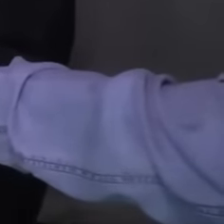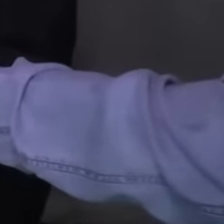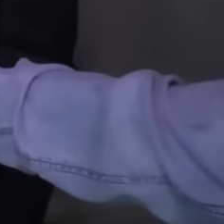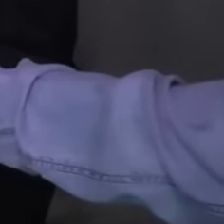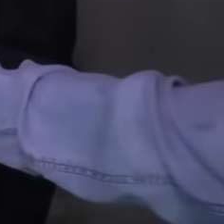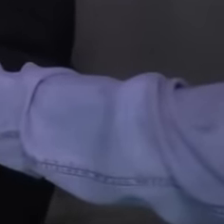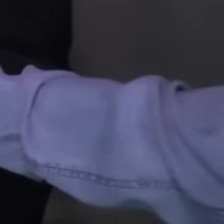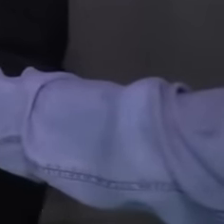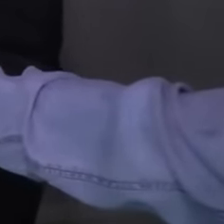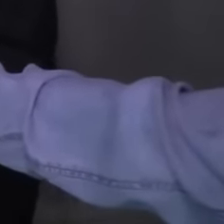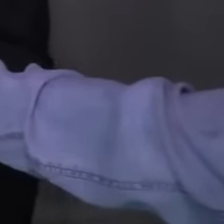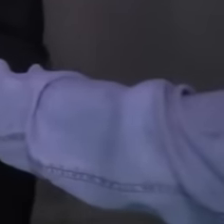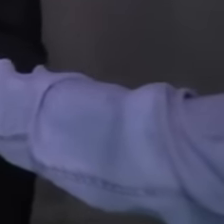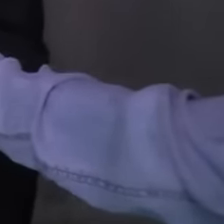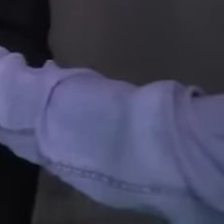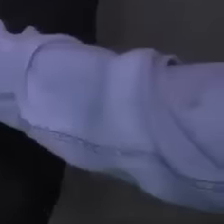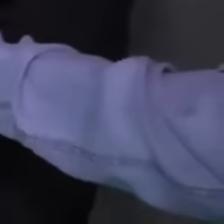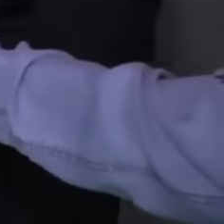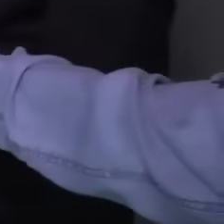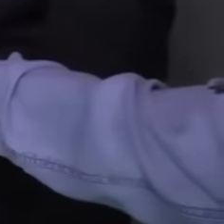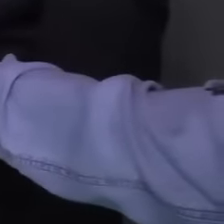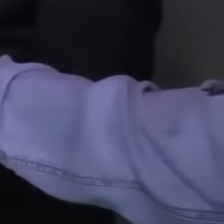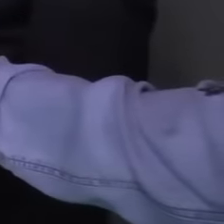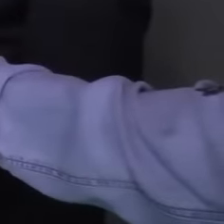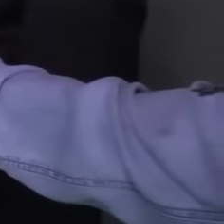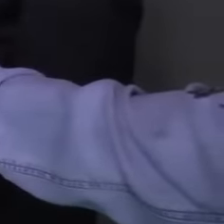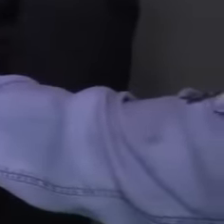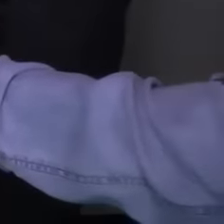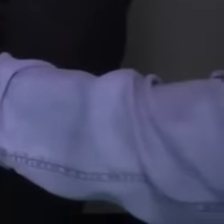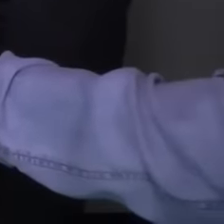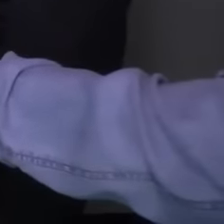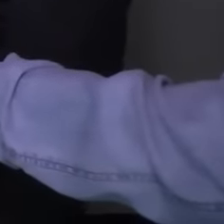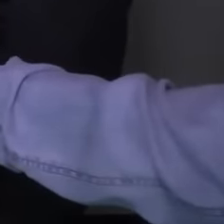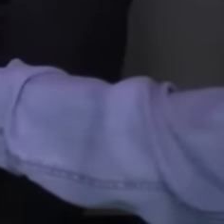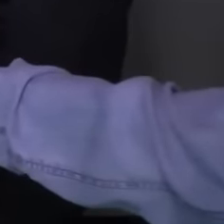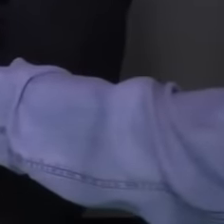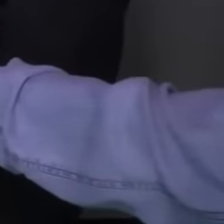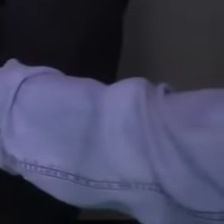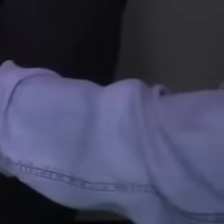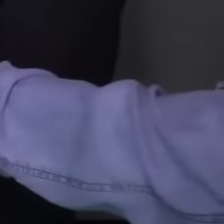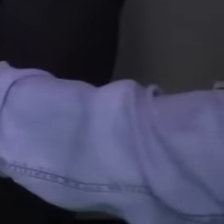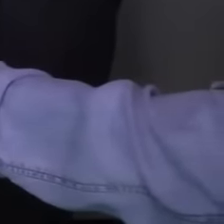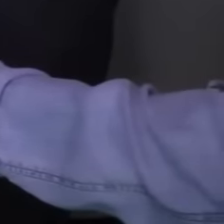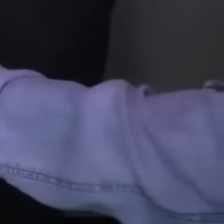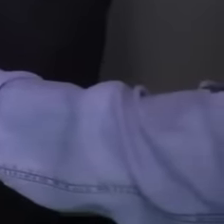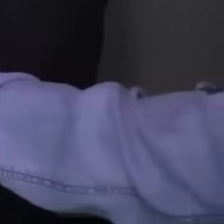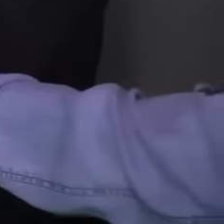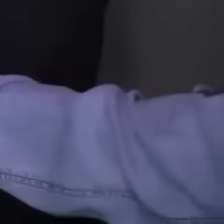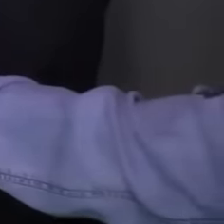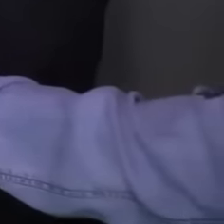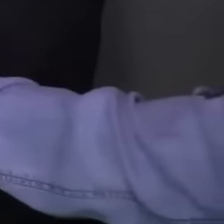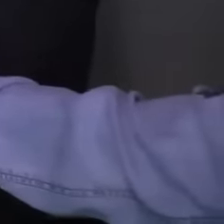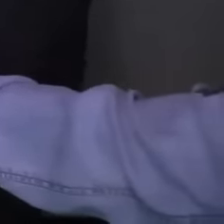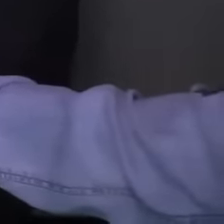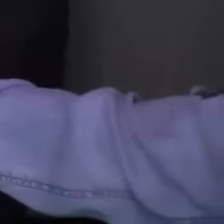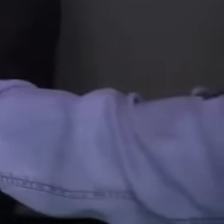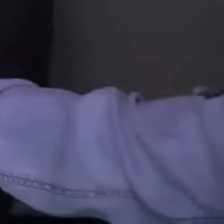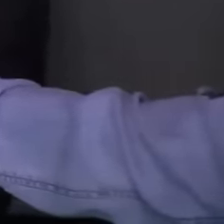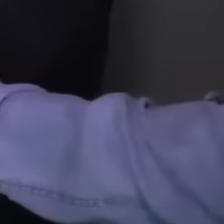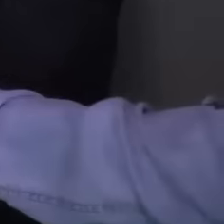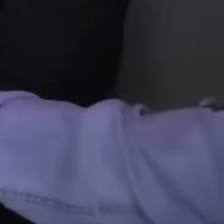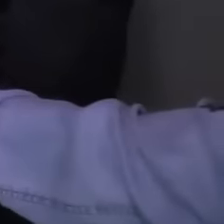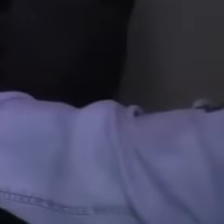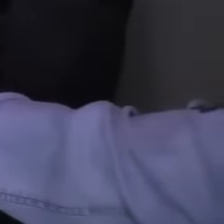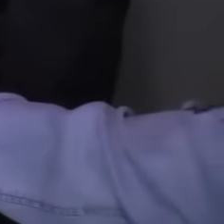Kasi kung sumablay yan, paano kung merong katiwalaan yan? Damay ka! Masampang ka ng kaso. Masampang. Tama, hindi mo ginawa yun. So, nung hindi mo